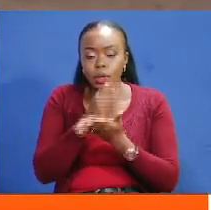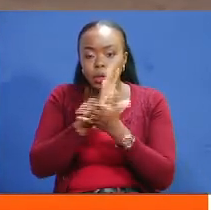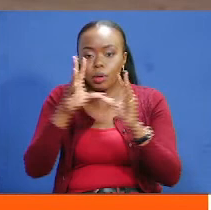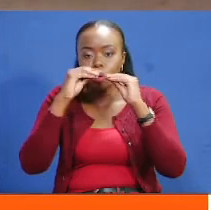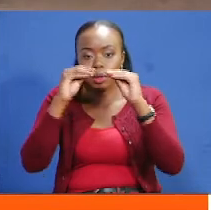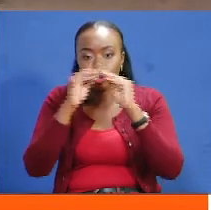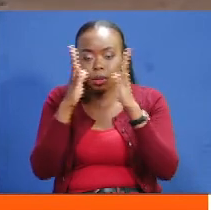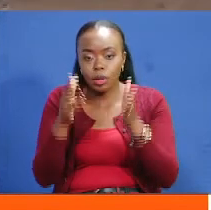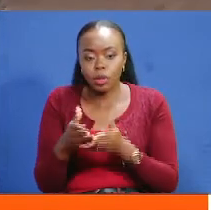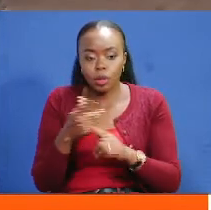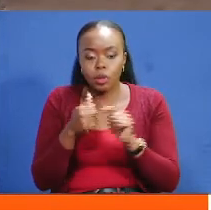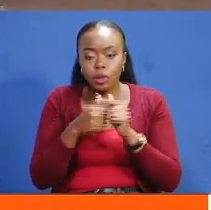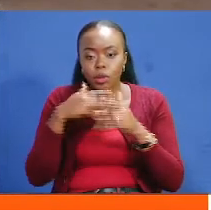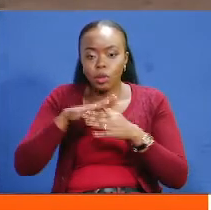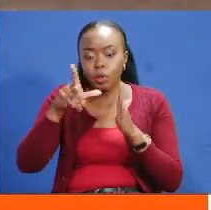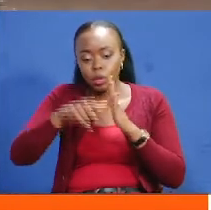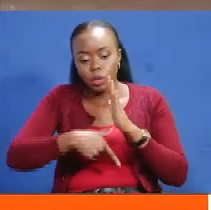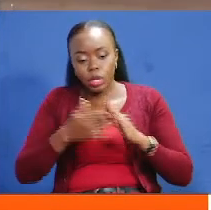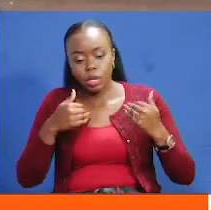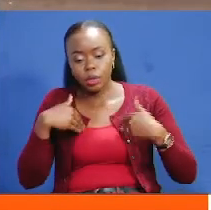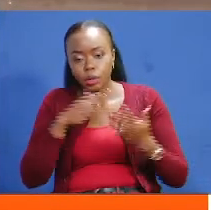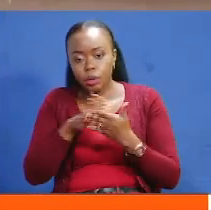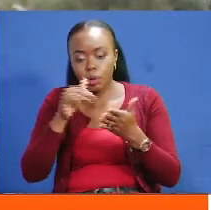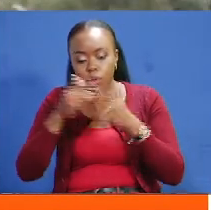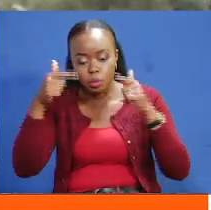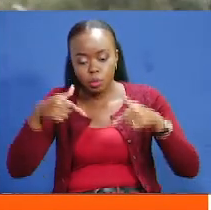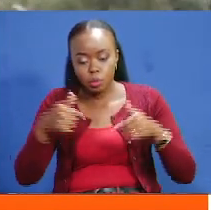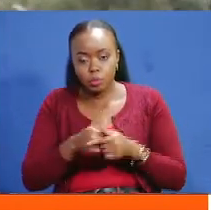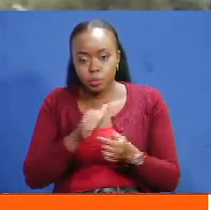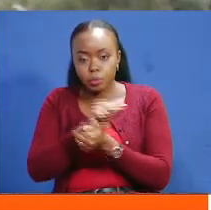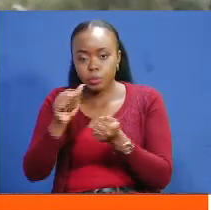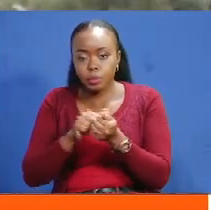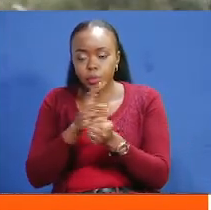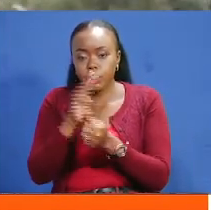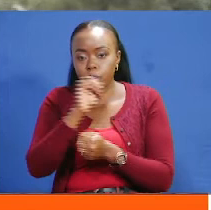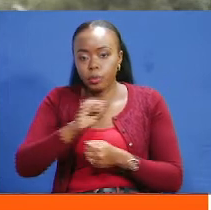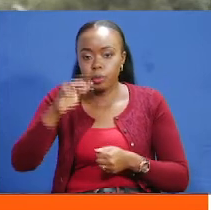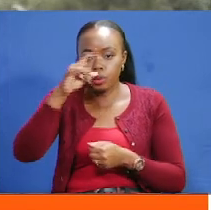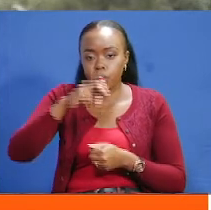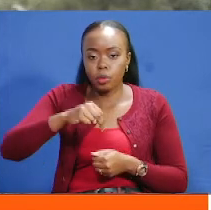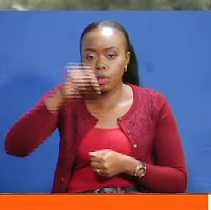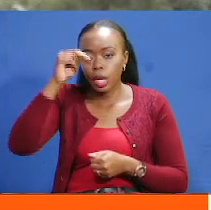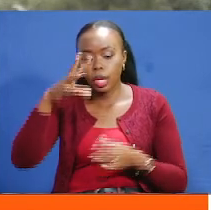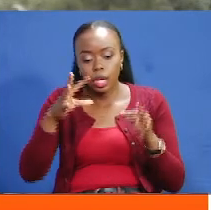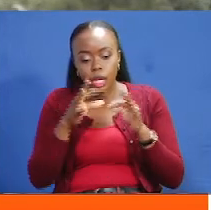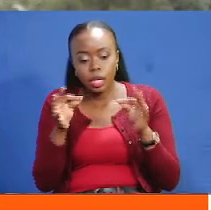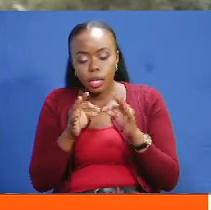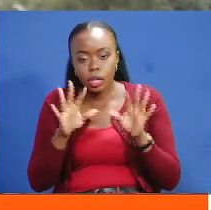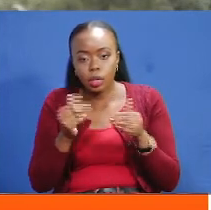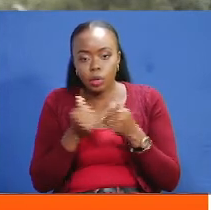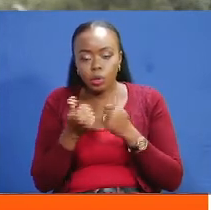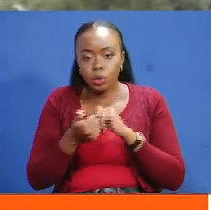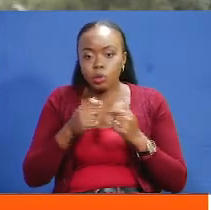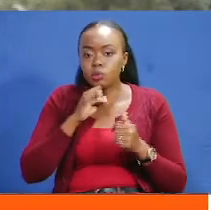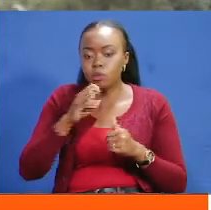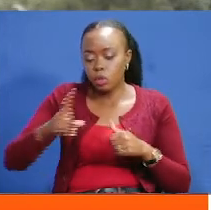zitakazowasaidia wanafunzi hao kwa kipindi kilichobaki cha mhula huu. Area ya Mwingi North imekuwa affected sana na hali ya